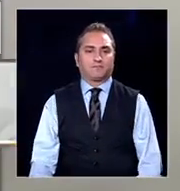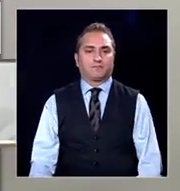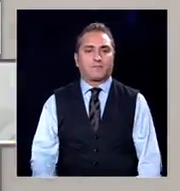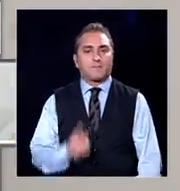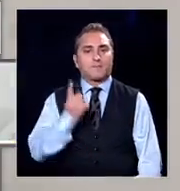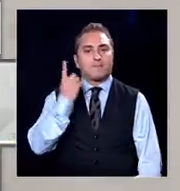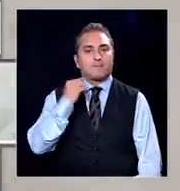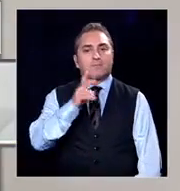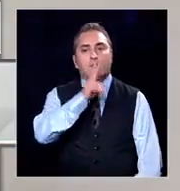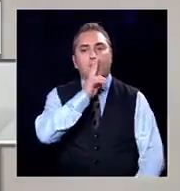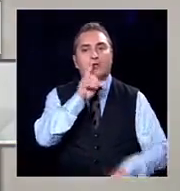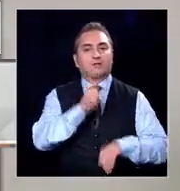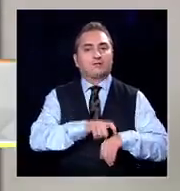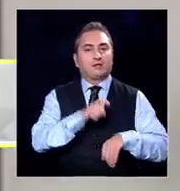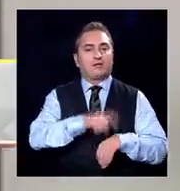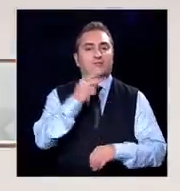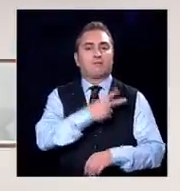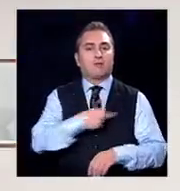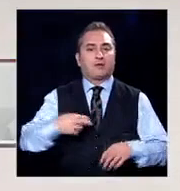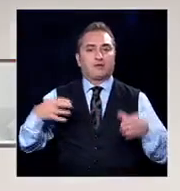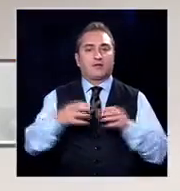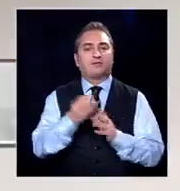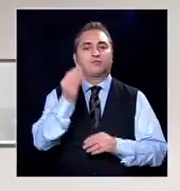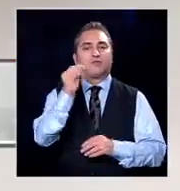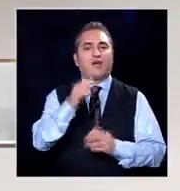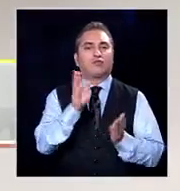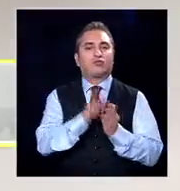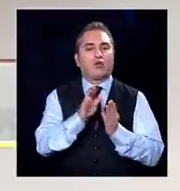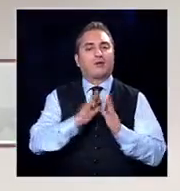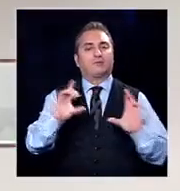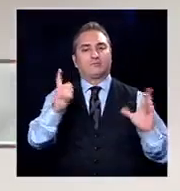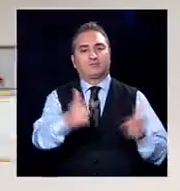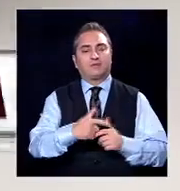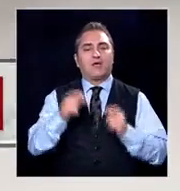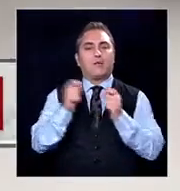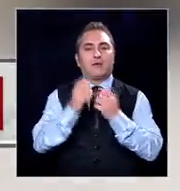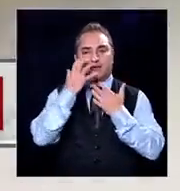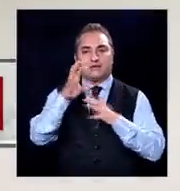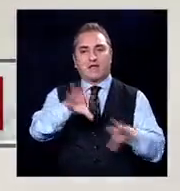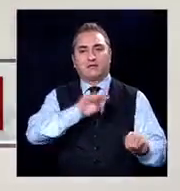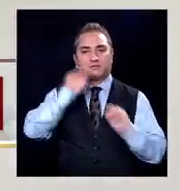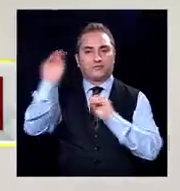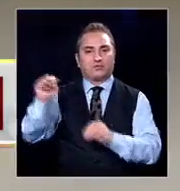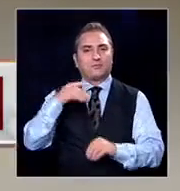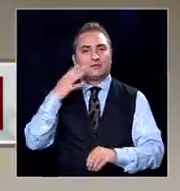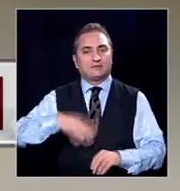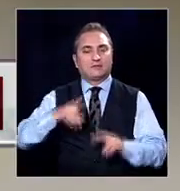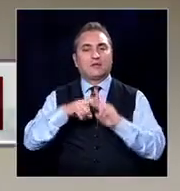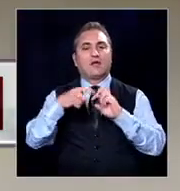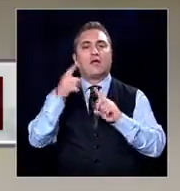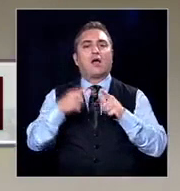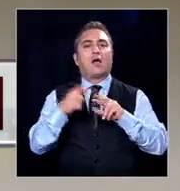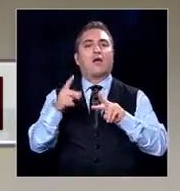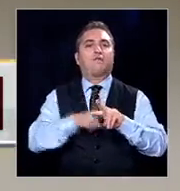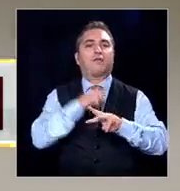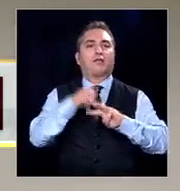Dün öğle saatleriydi. Belediye ekipleri yavru köpekleri barınağa götürmek için Arifiye ilçesine gitmişti. Barınağa götürüyoruz,